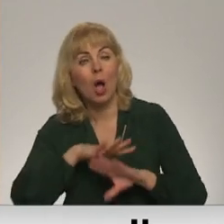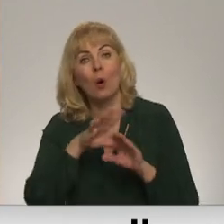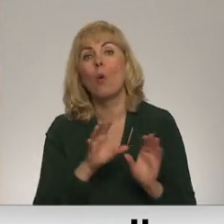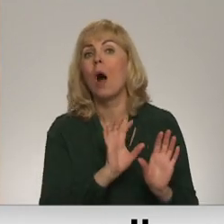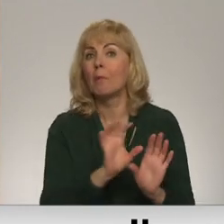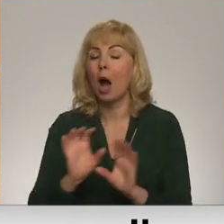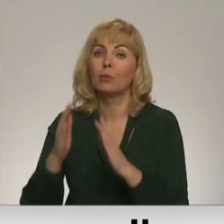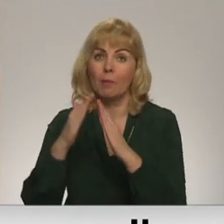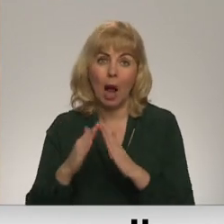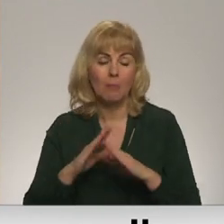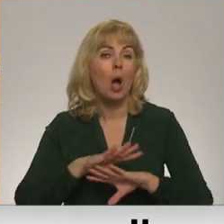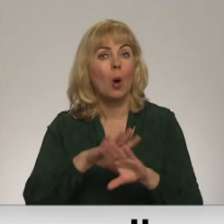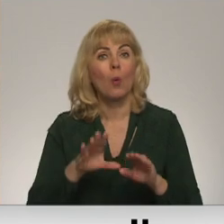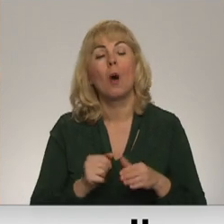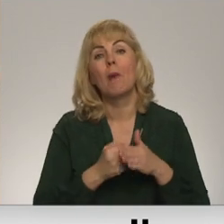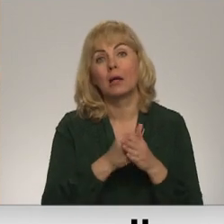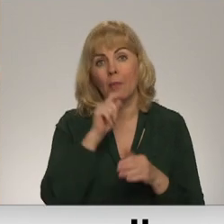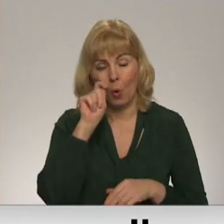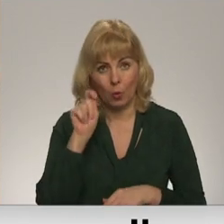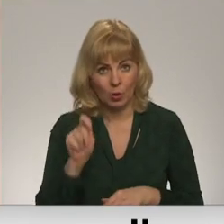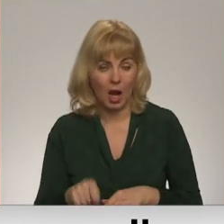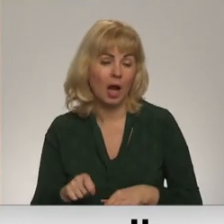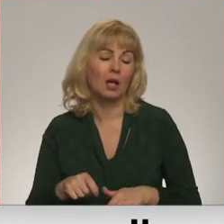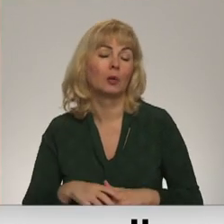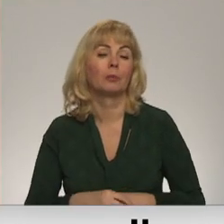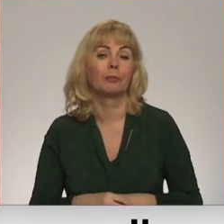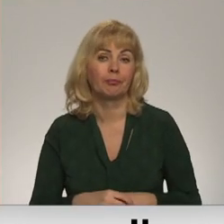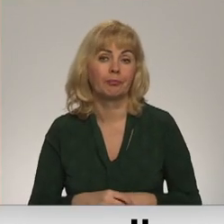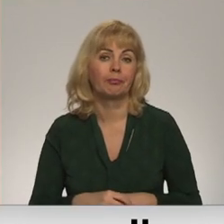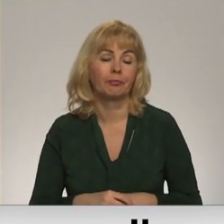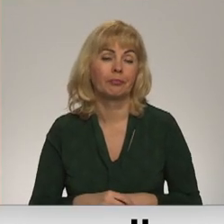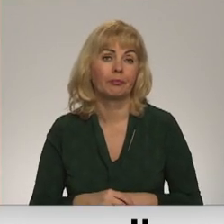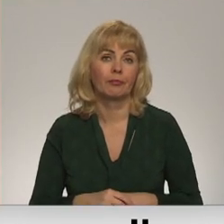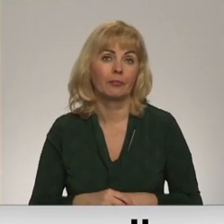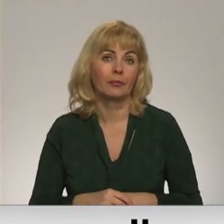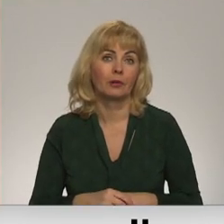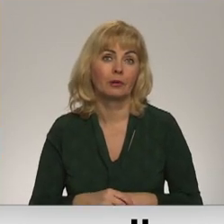un kopā atbalsta Ukrainu. Tīna Sidorovič, Olafs Perševits, Latvijas televīzija.